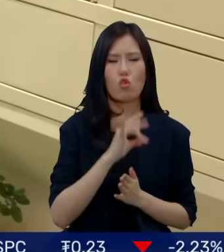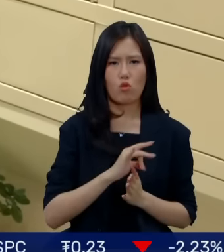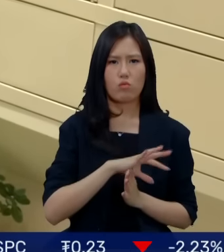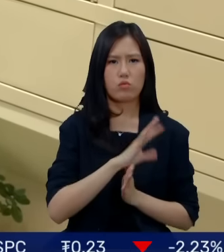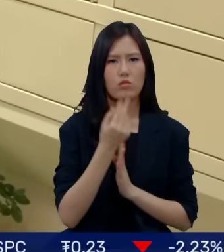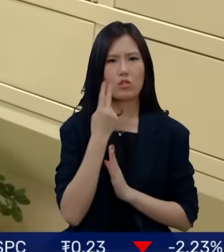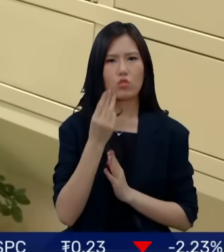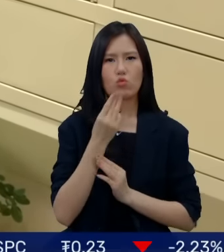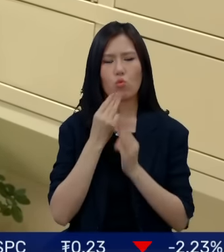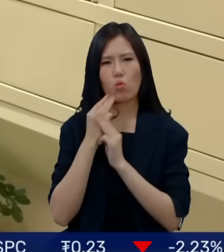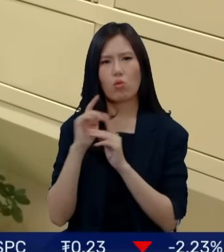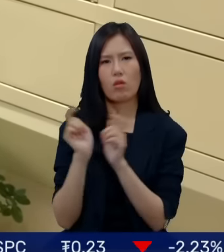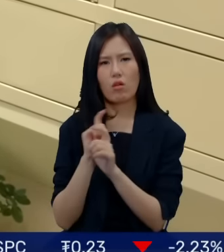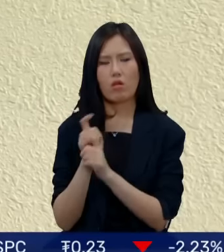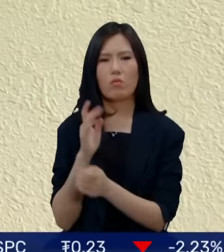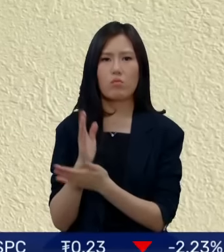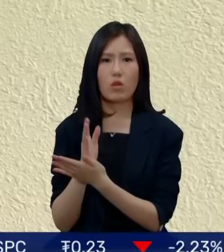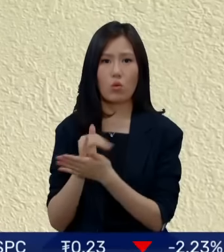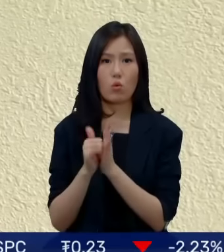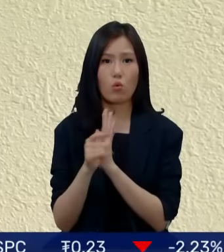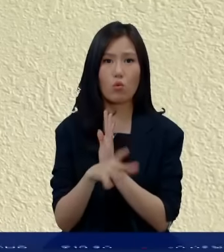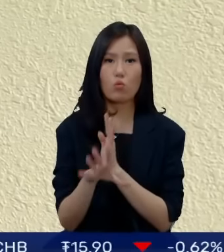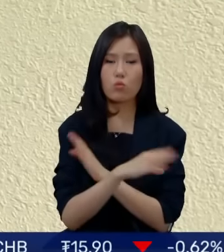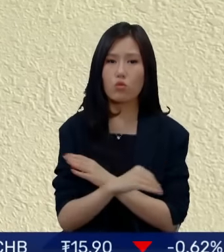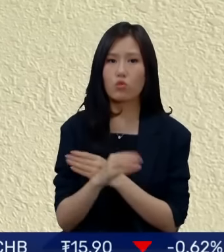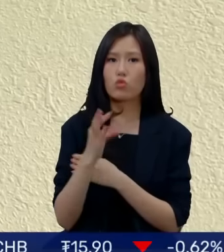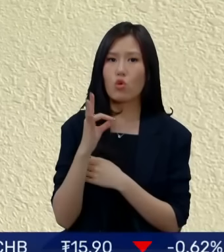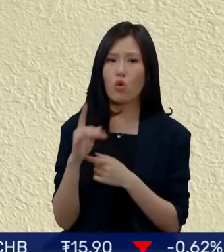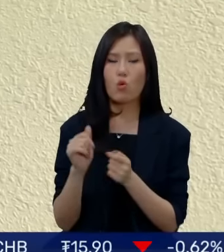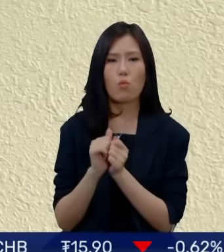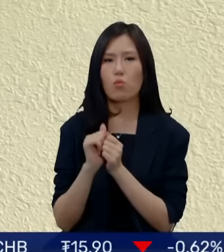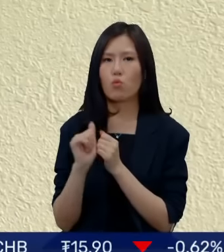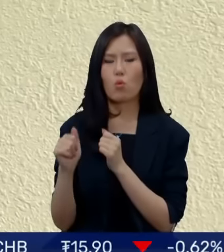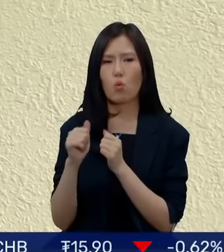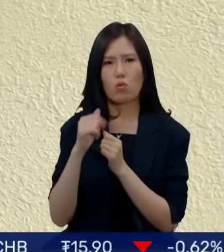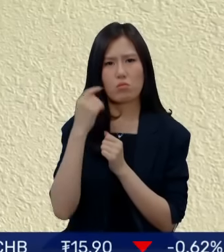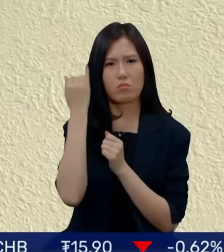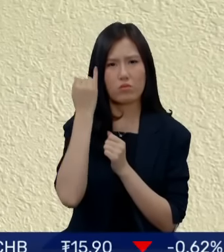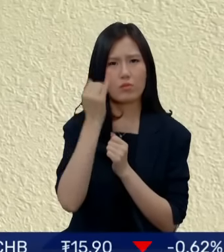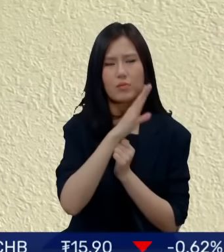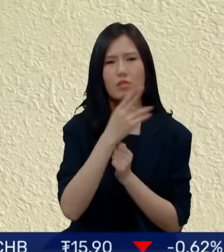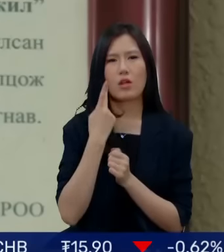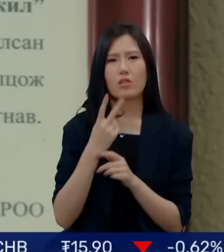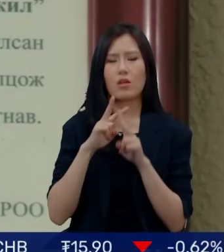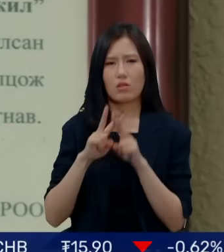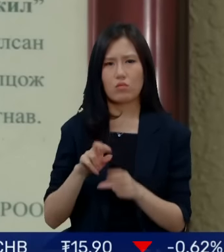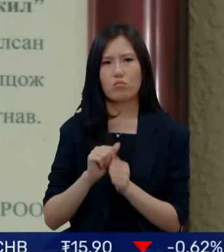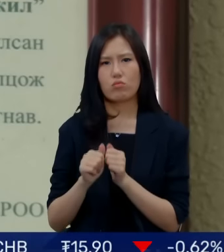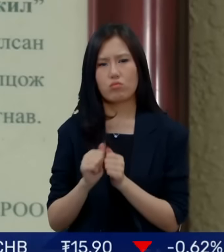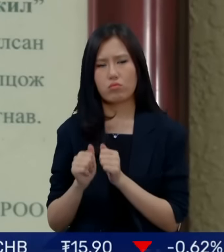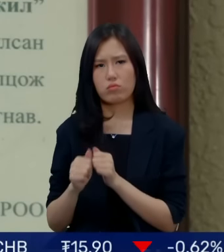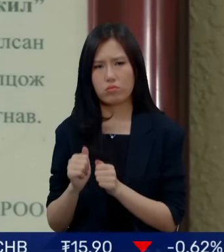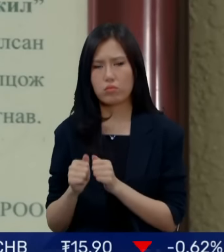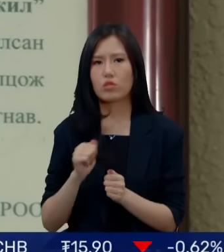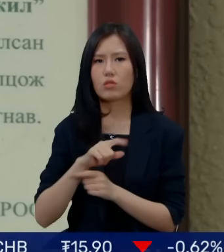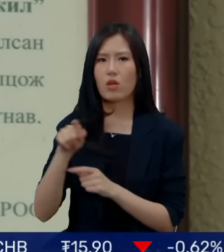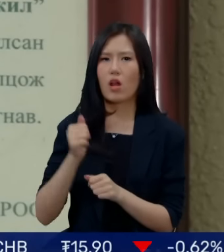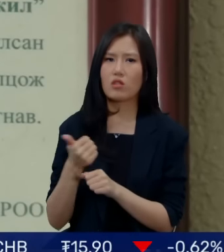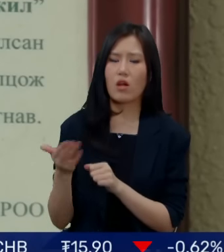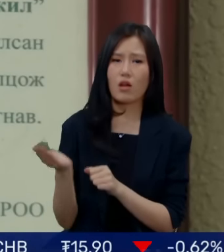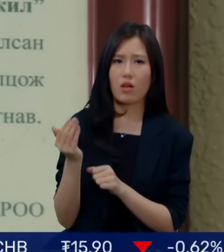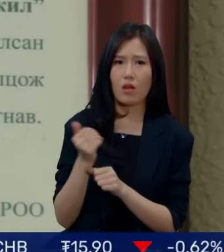маргаантай байгааг хэлж байна. Эндээс харахад оршин суугчид сөөхийн төлбөрөө төлөхгүй гэсэн бодлоор бус тогтмол төлөлтөө хийж зарцуулалтад хяналт тогтооё гэсэн